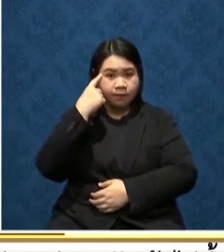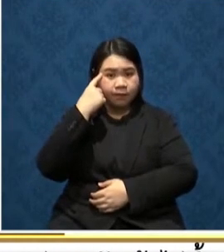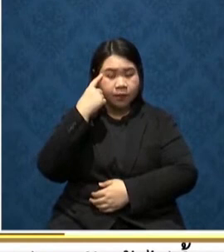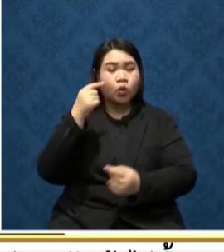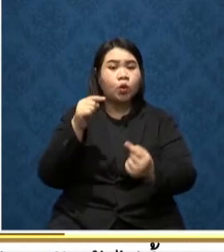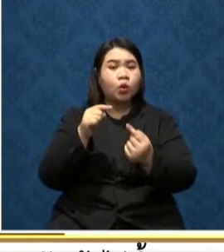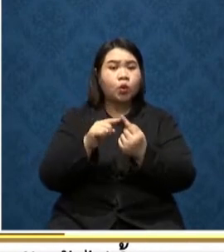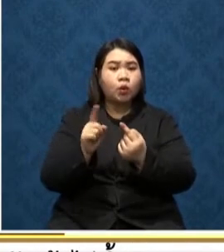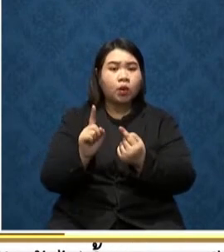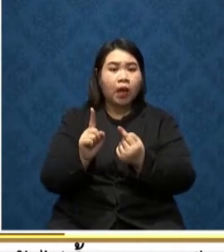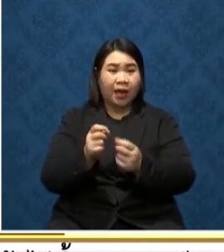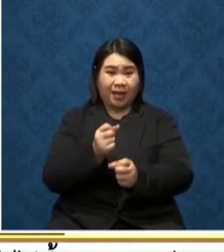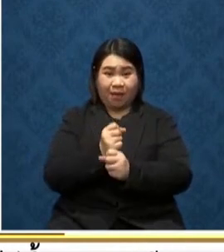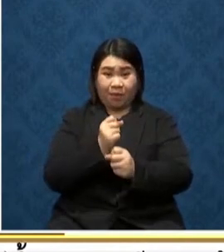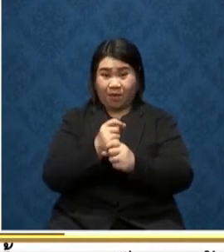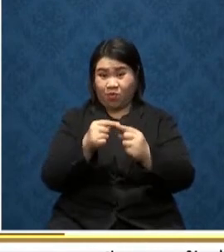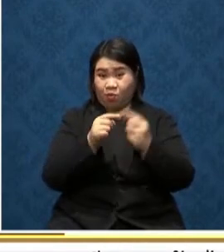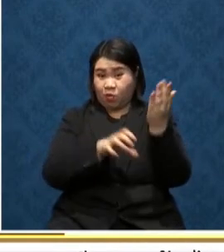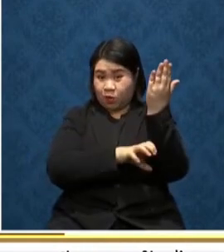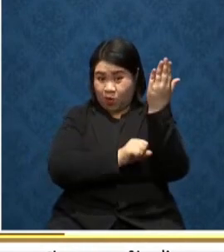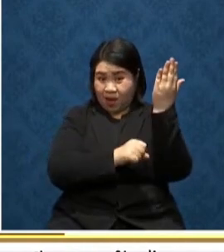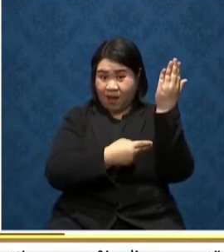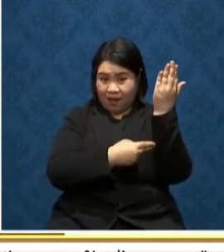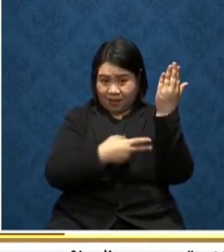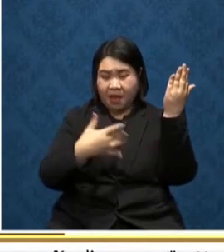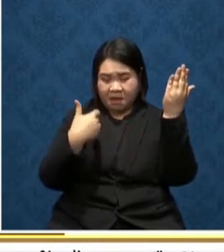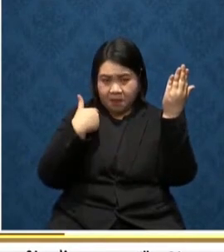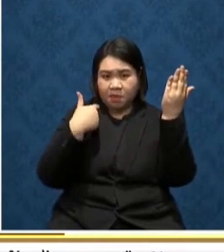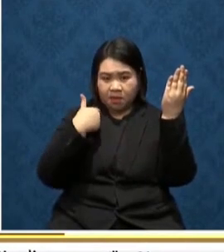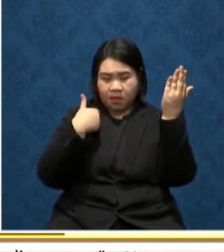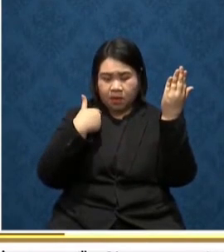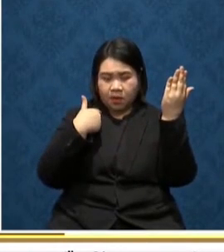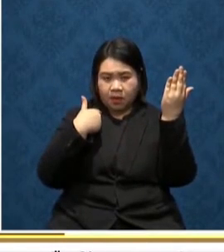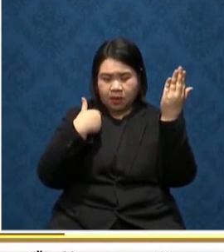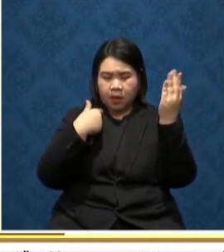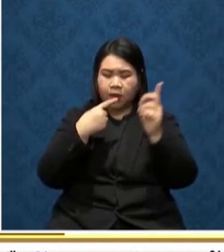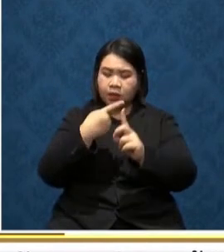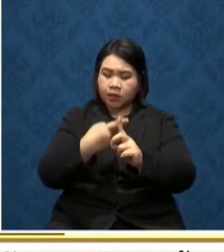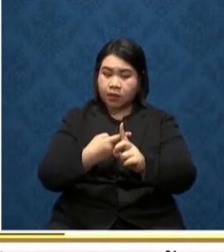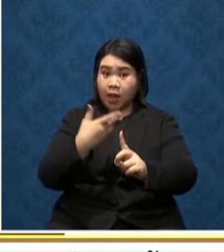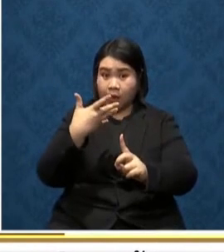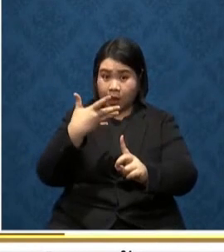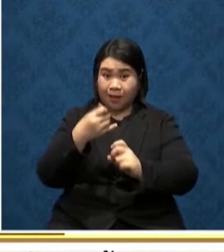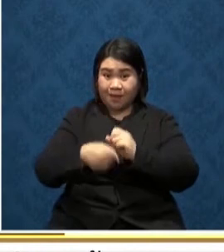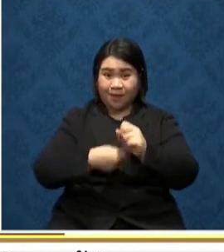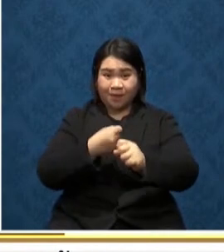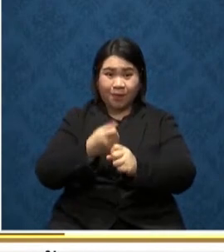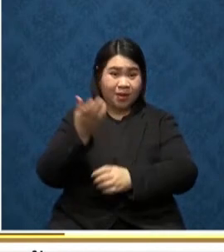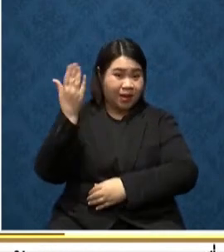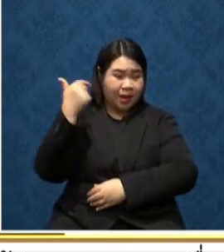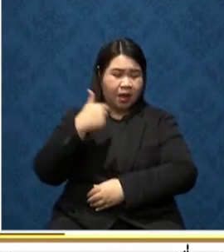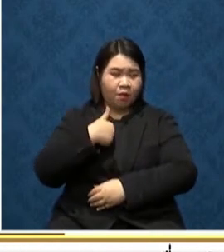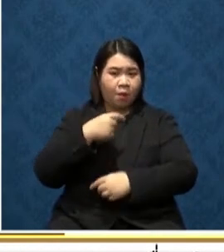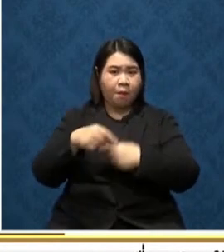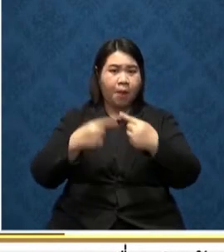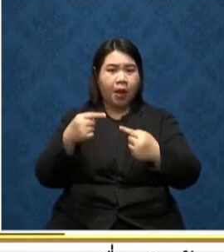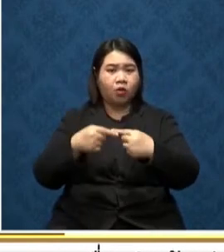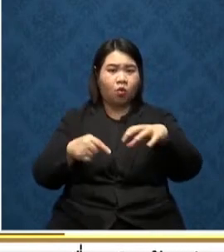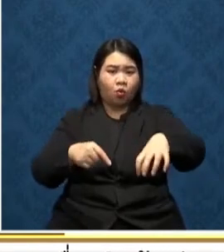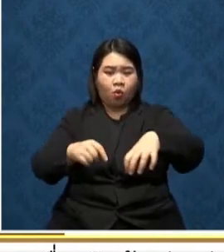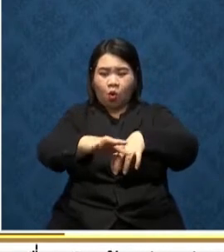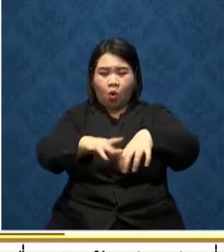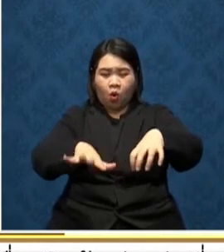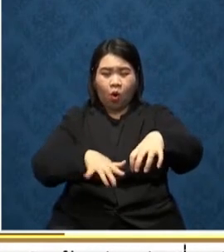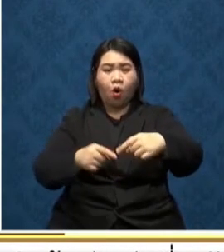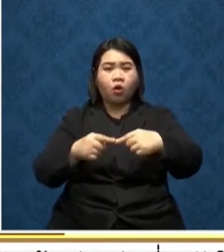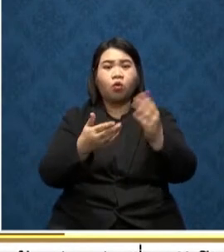ี่สงขาหัสใหญ่และเมื่อเรื่อนพฤศจิกายนปีทแล้วผมไปทำที่หมู่เกะในภาคตว